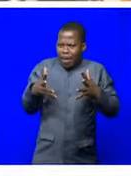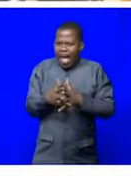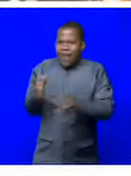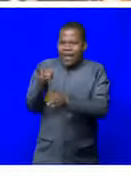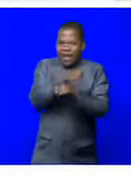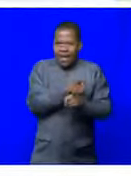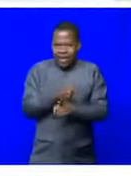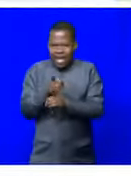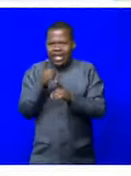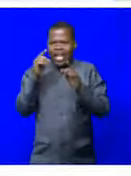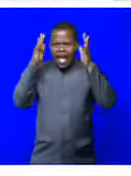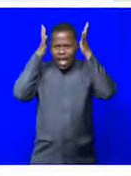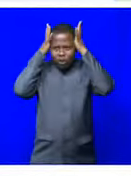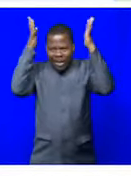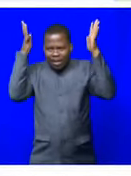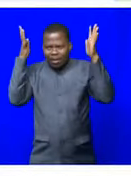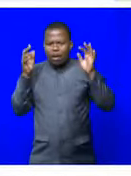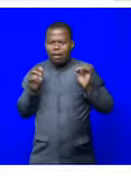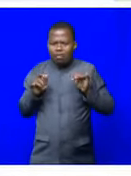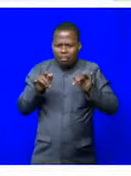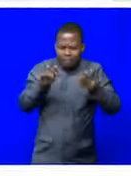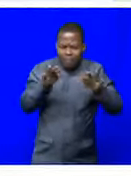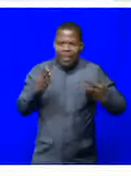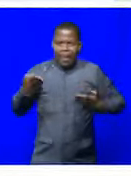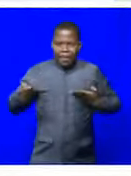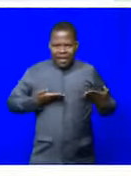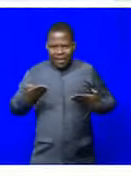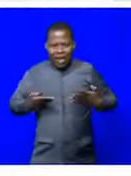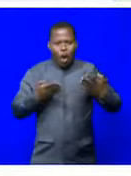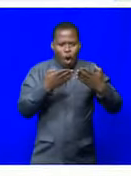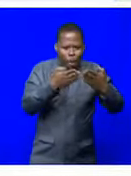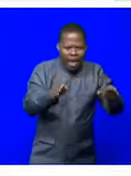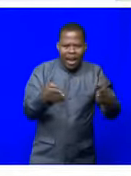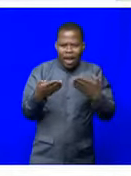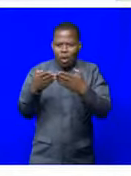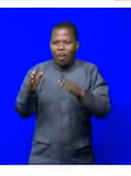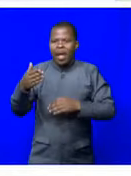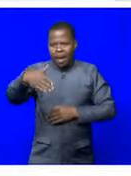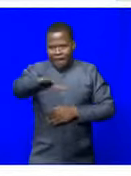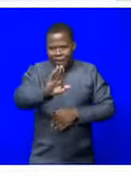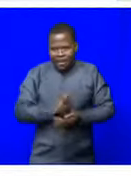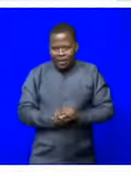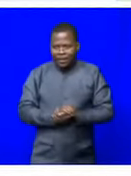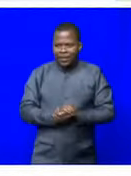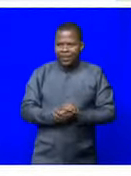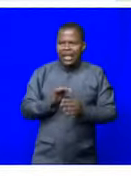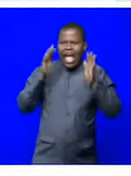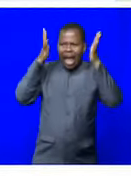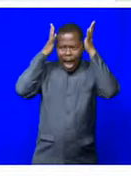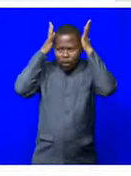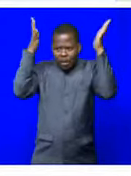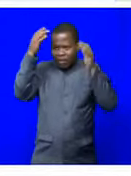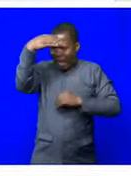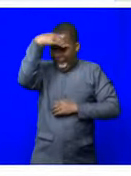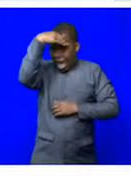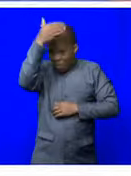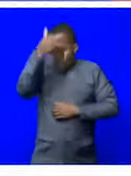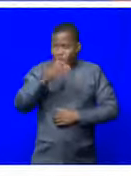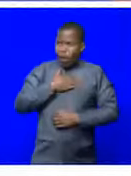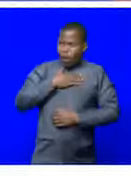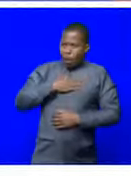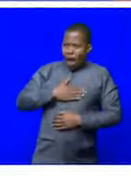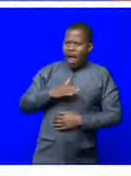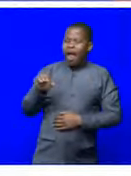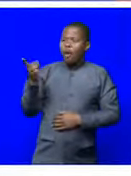kuleli Hulumende wakuleli uyachubeka nekubuka indlela tekwenta impilo temaswati tibe ngcono futhi tithuthuke